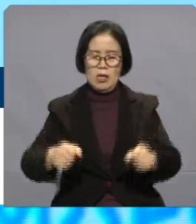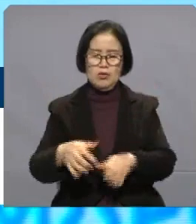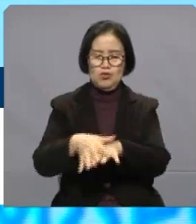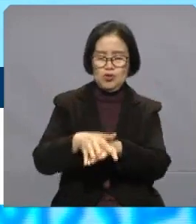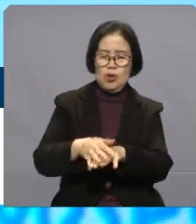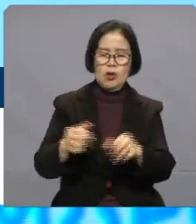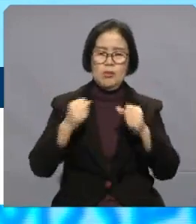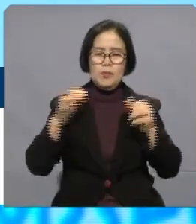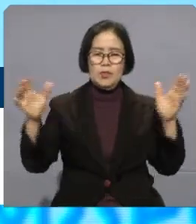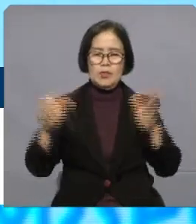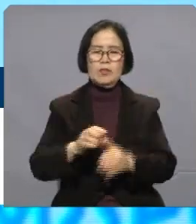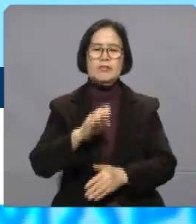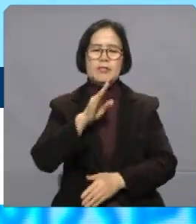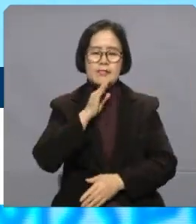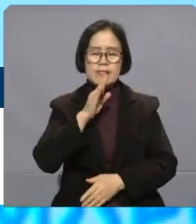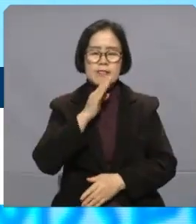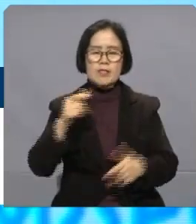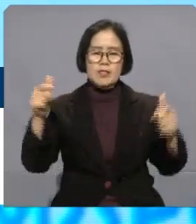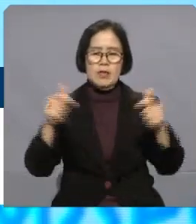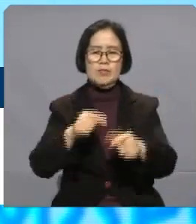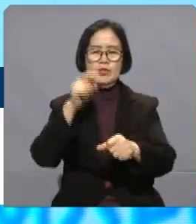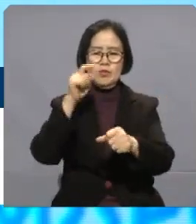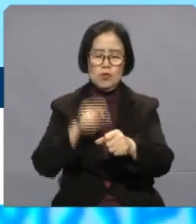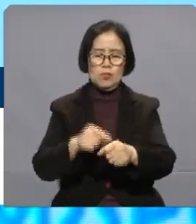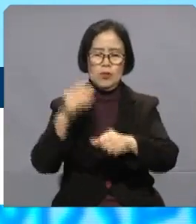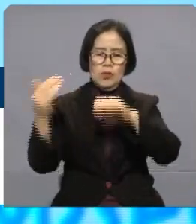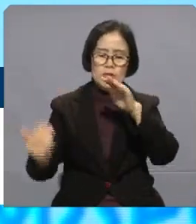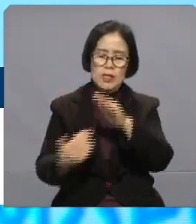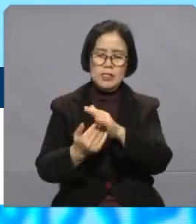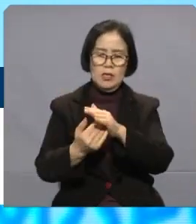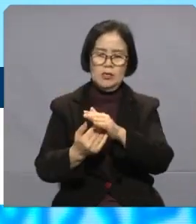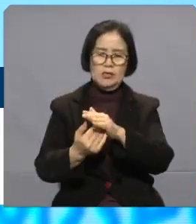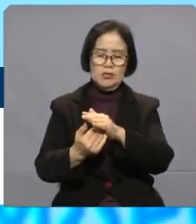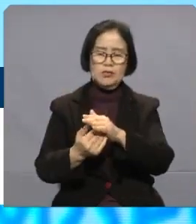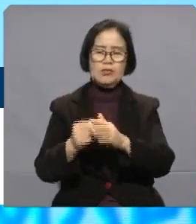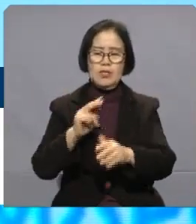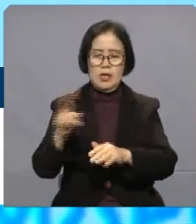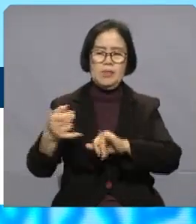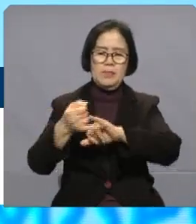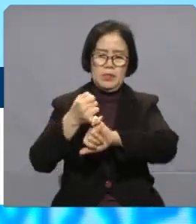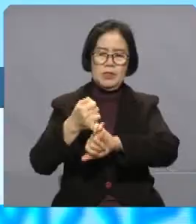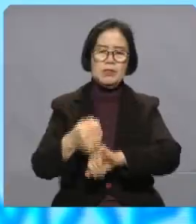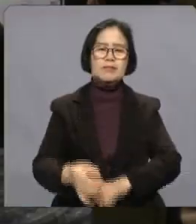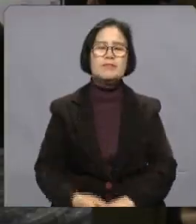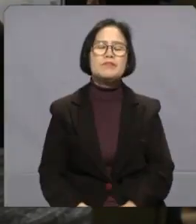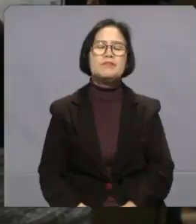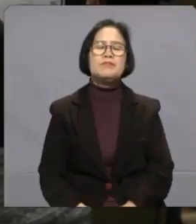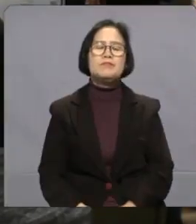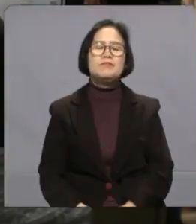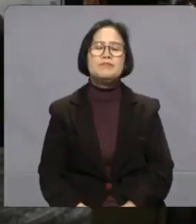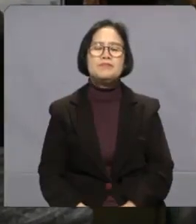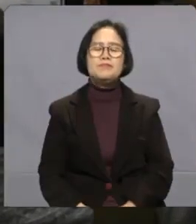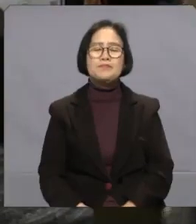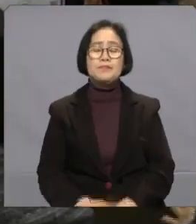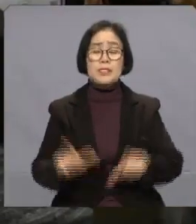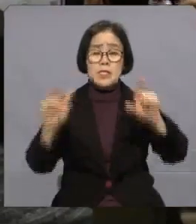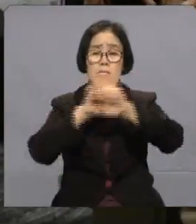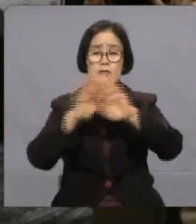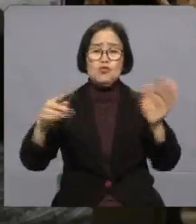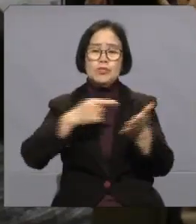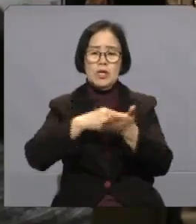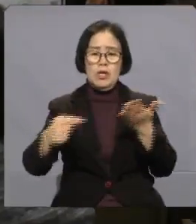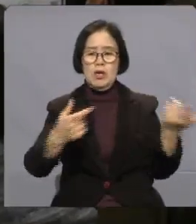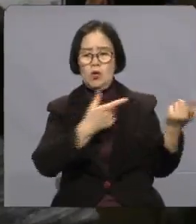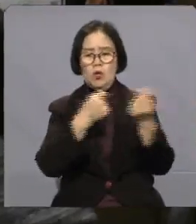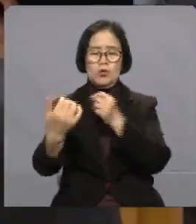협력해서 실질적인 감축 목표 달성을 이루어내야 하겠습니다. 기후 재난에도